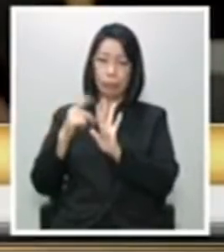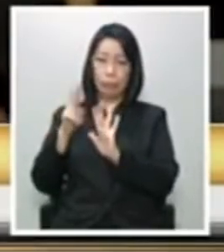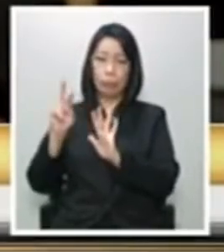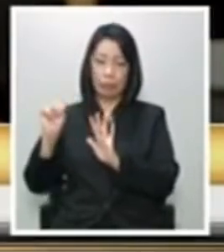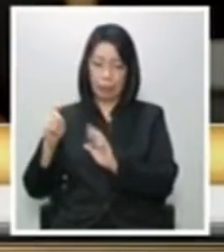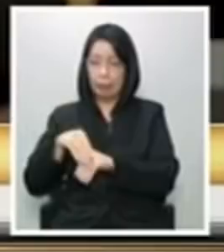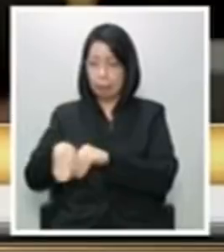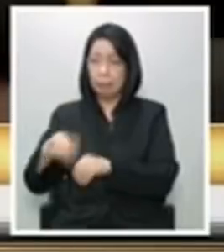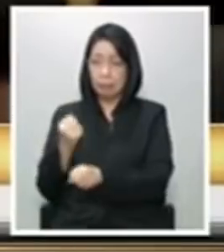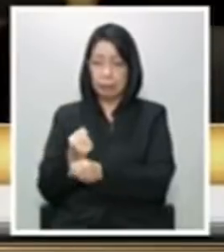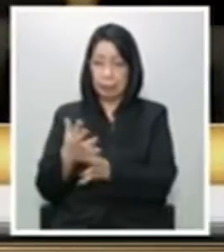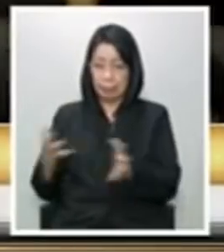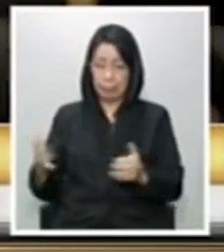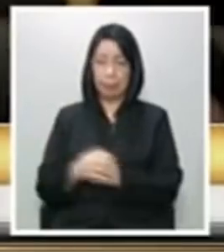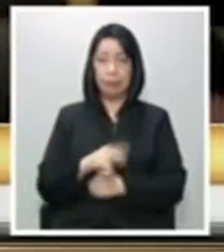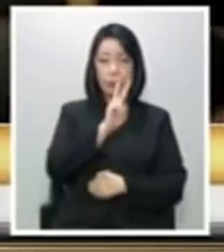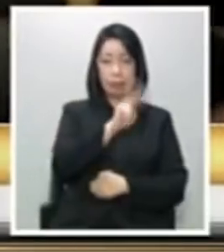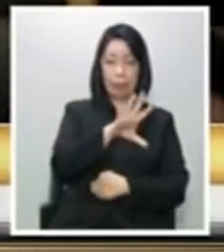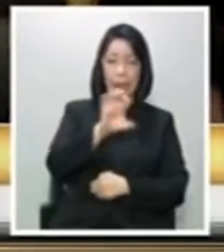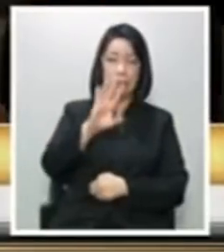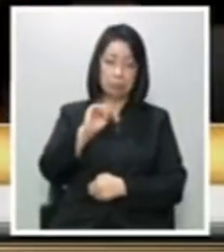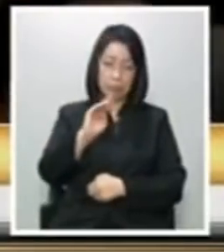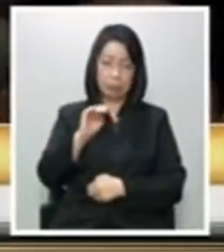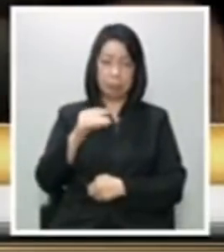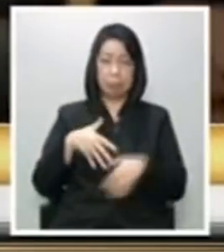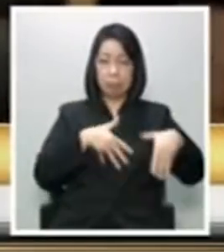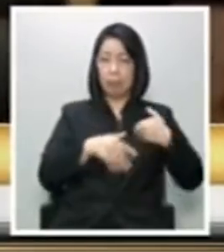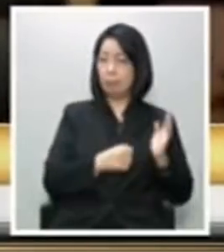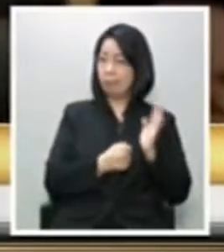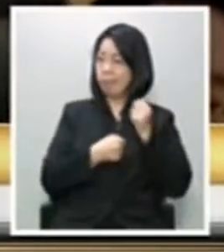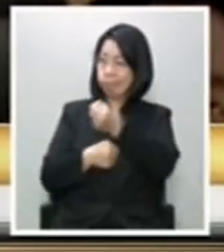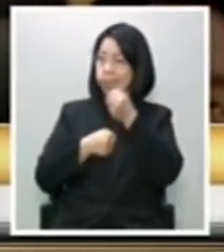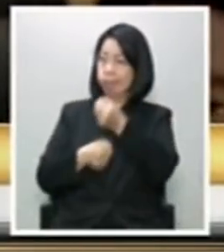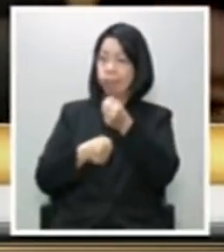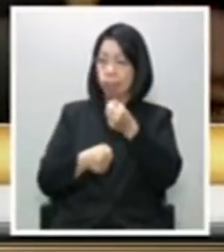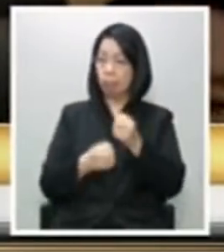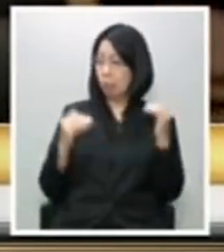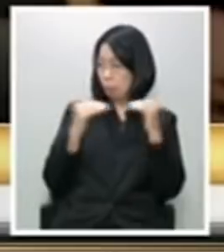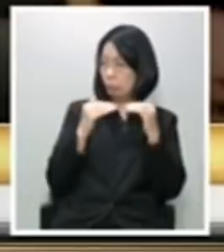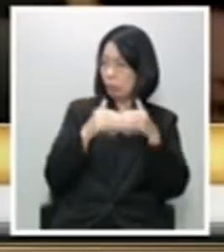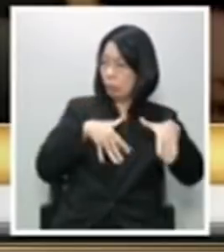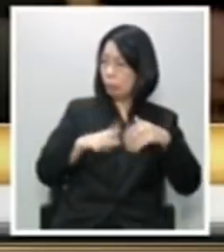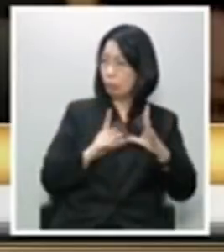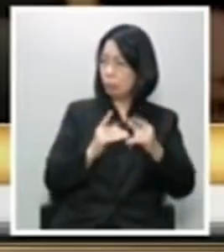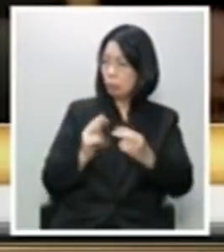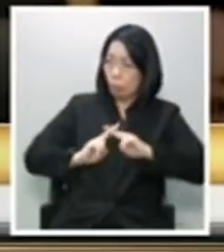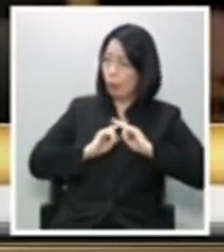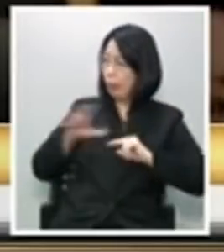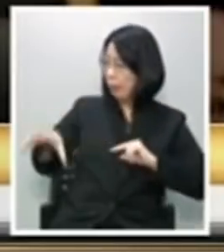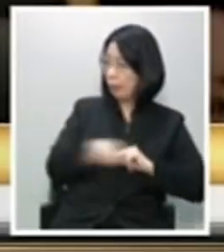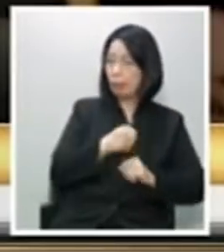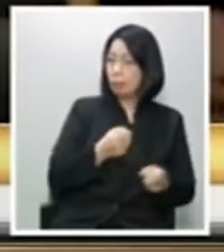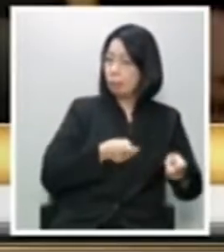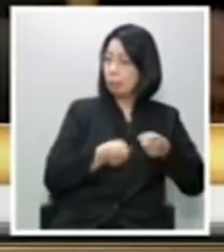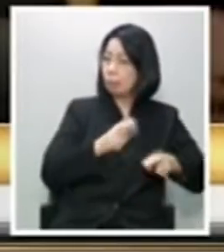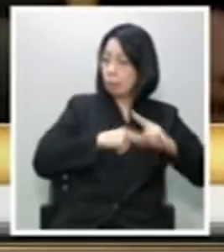อีกทีนึงปี2540ประชาชนโต้กลับโดยเสนอสิทธิชุมชนในการบริหารจัดการผ่านพรบ.